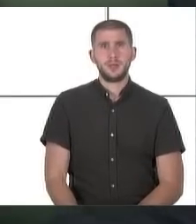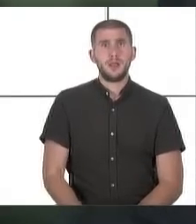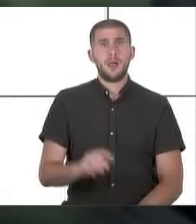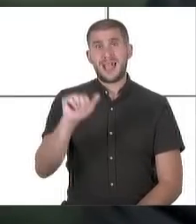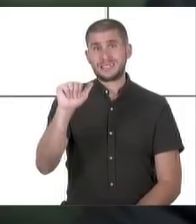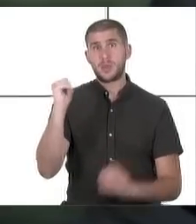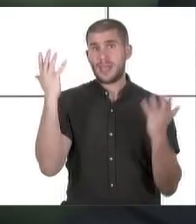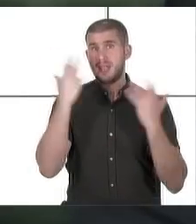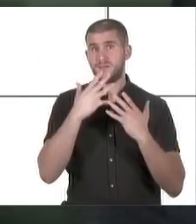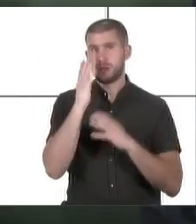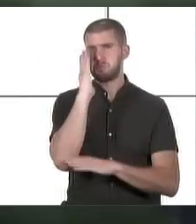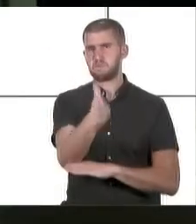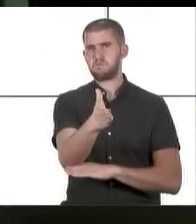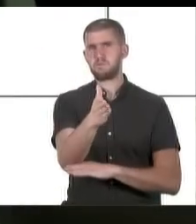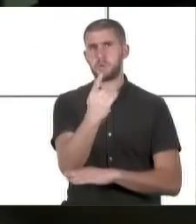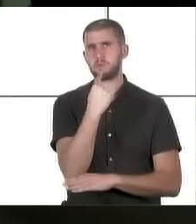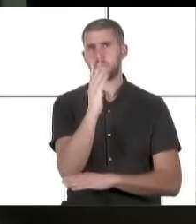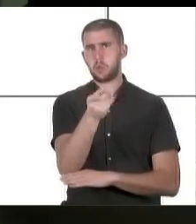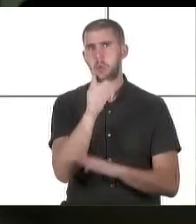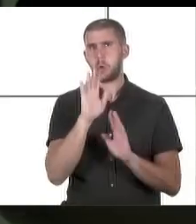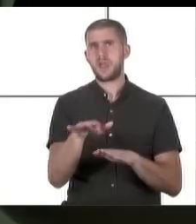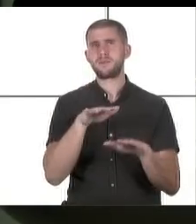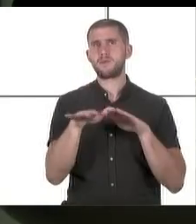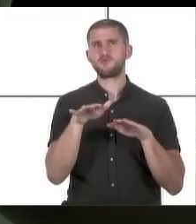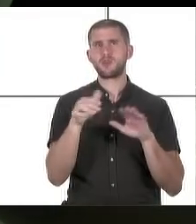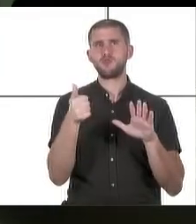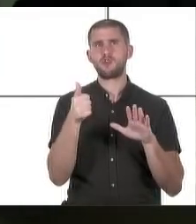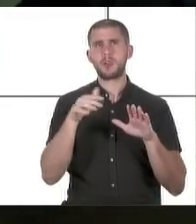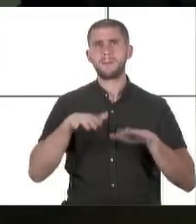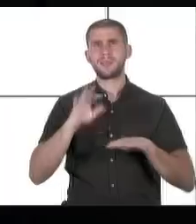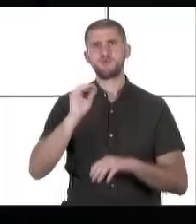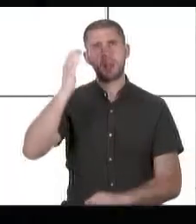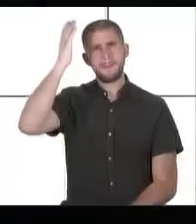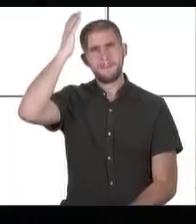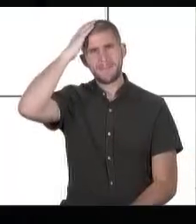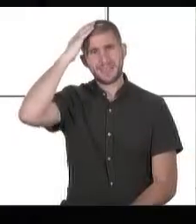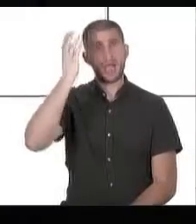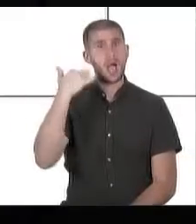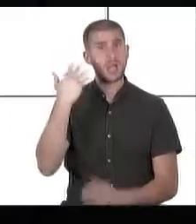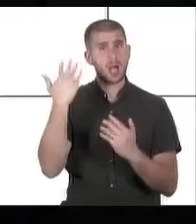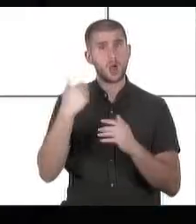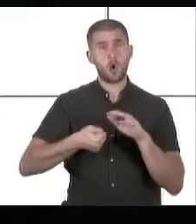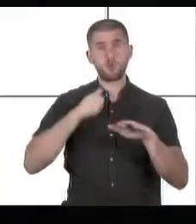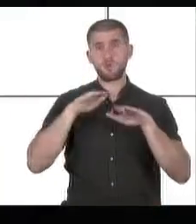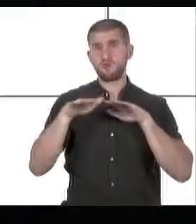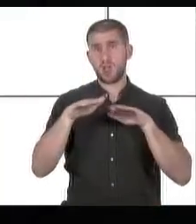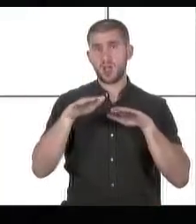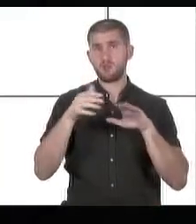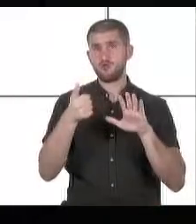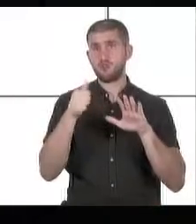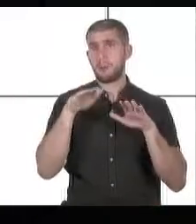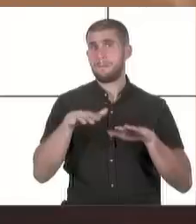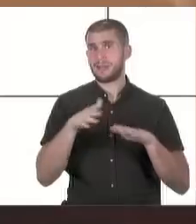אייזנקוט מפתיע בישירות שלו, הוא לא אוהב את ממשלת ששת המנדטים של בנט. היה פה עכשיו ראש ממשלה עם